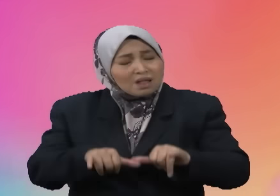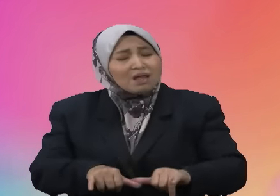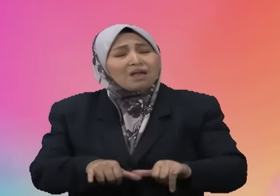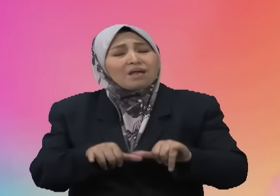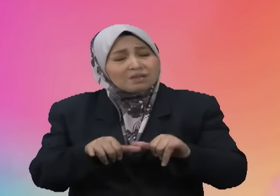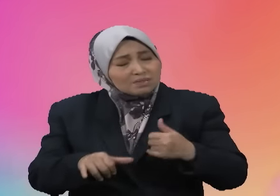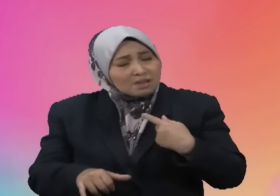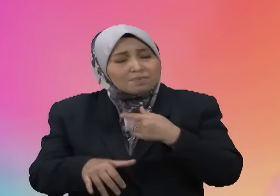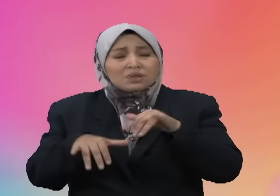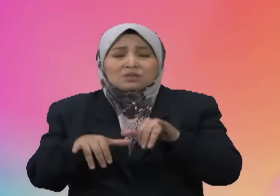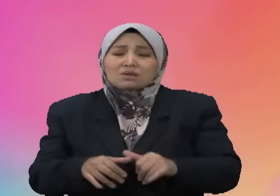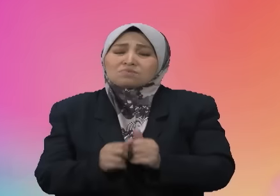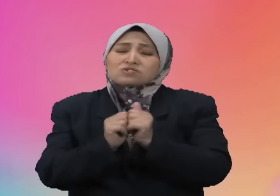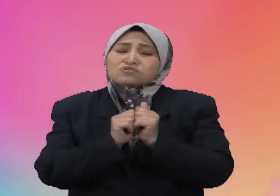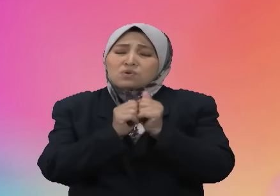um